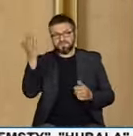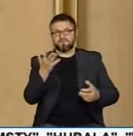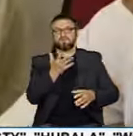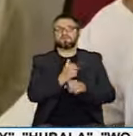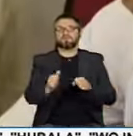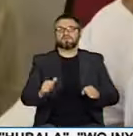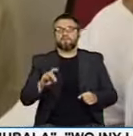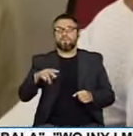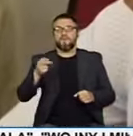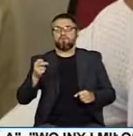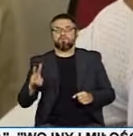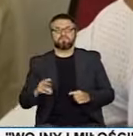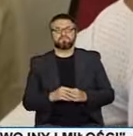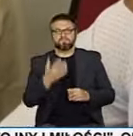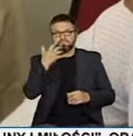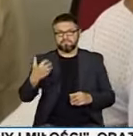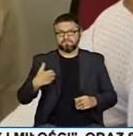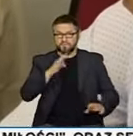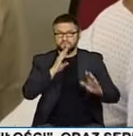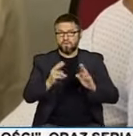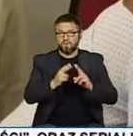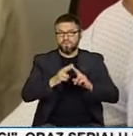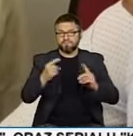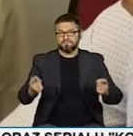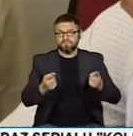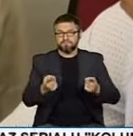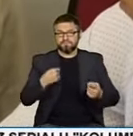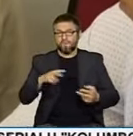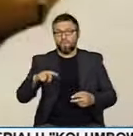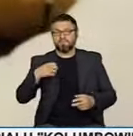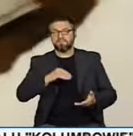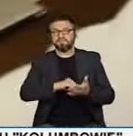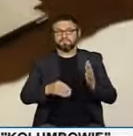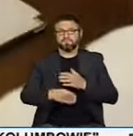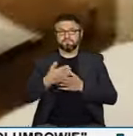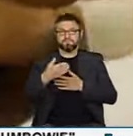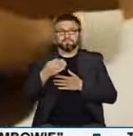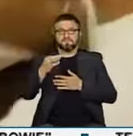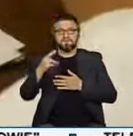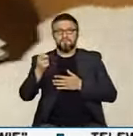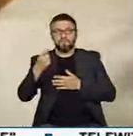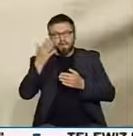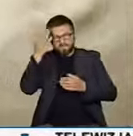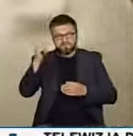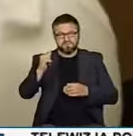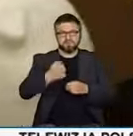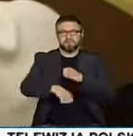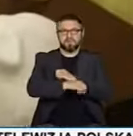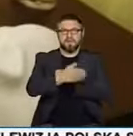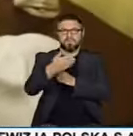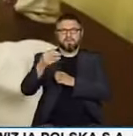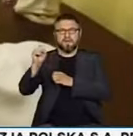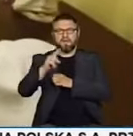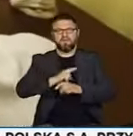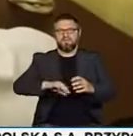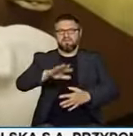Uniejów leży. Wcześniej podobną umowę na promocję gminy Uniejów podpisał z Marcinem Tyburą, wicemistrzem świata MMA w